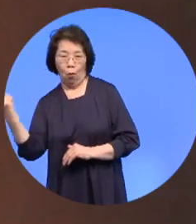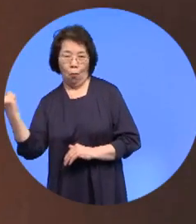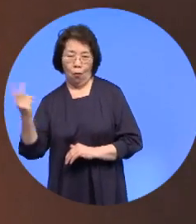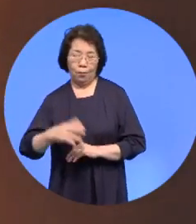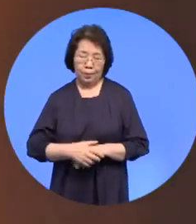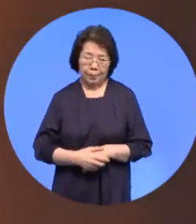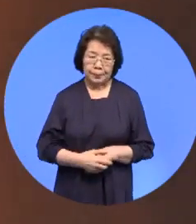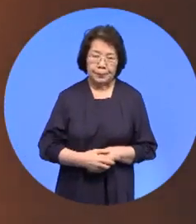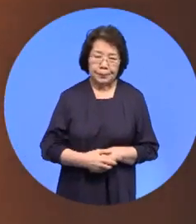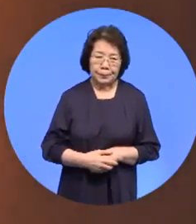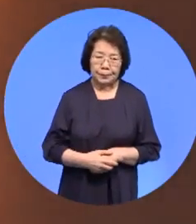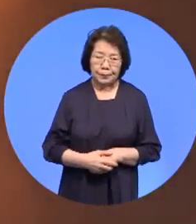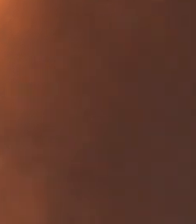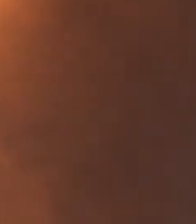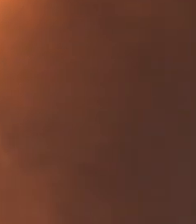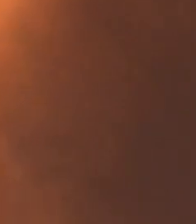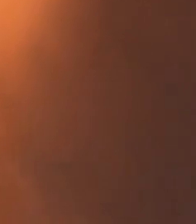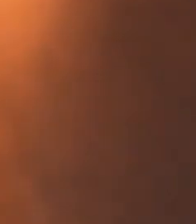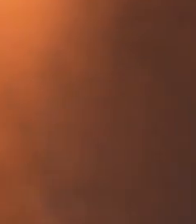ます